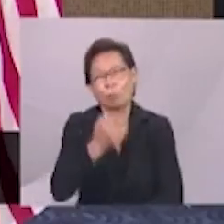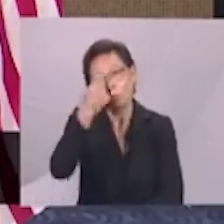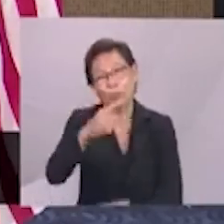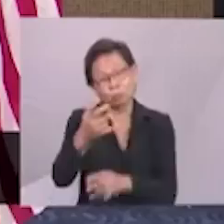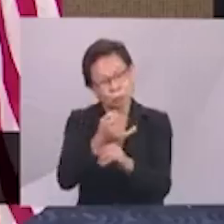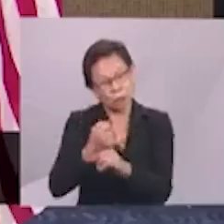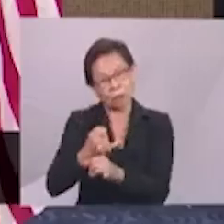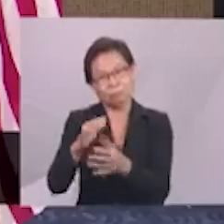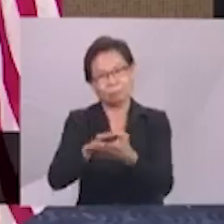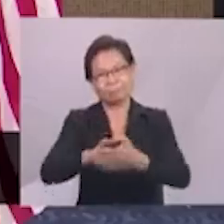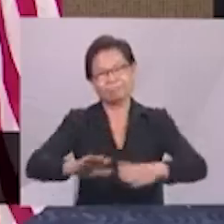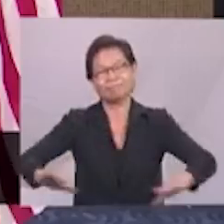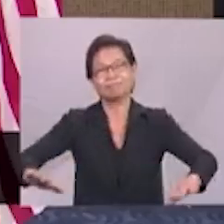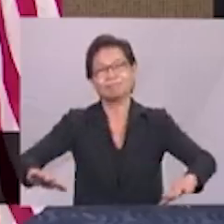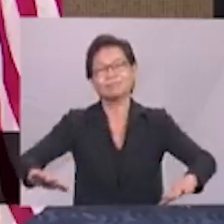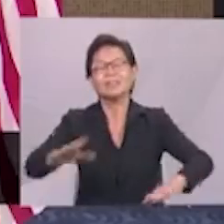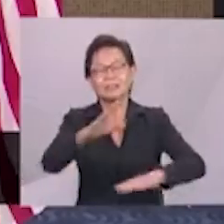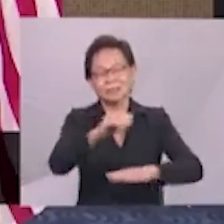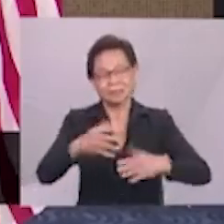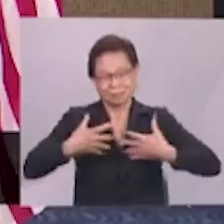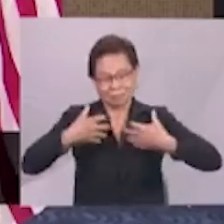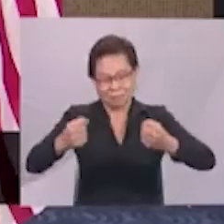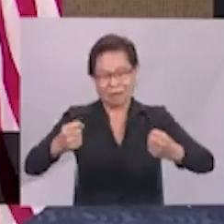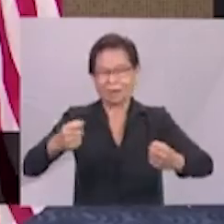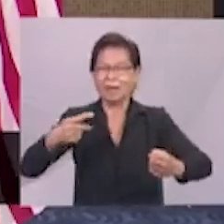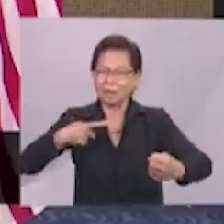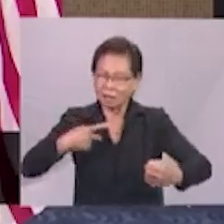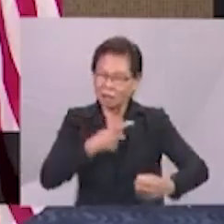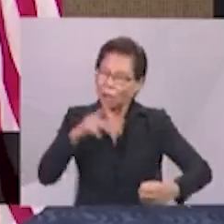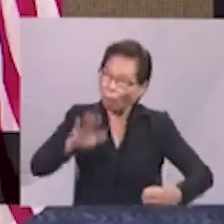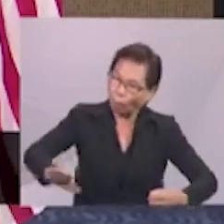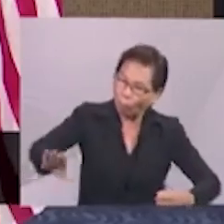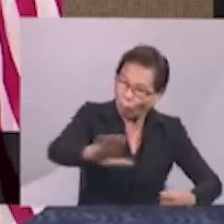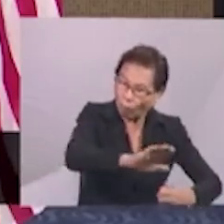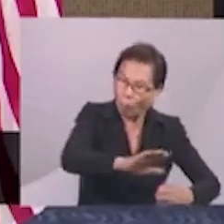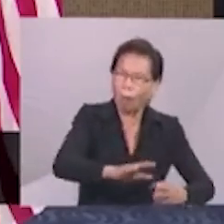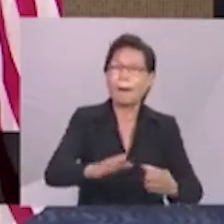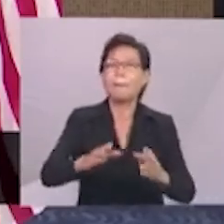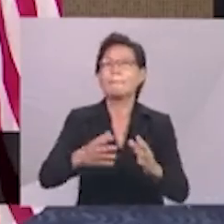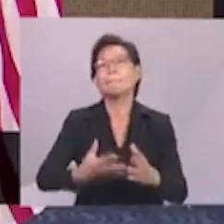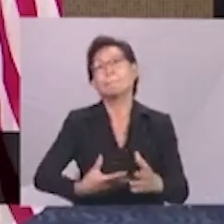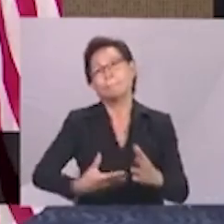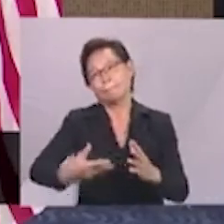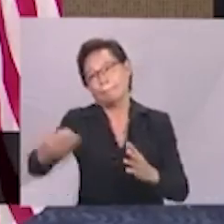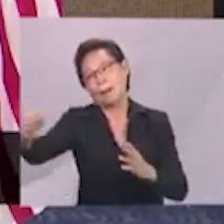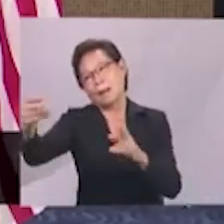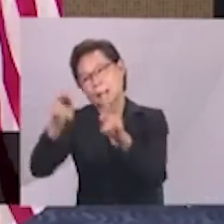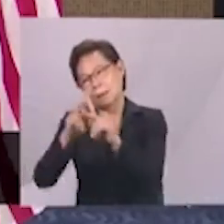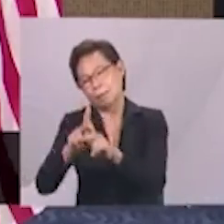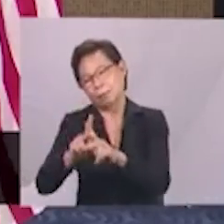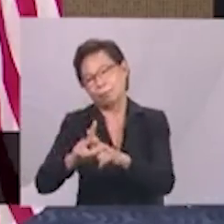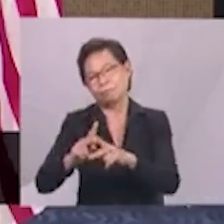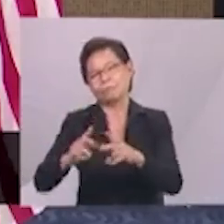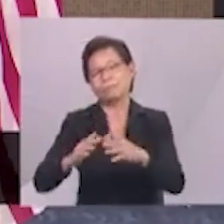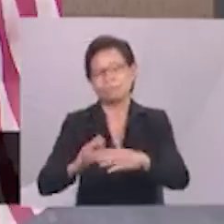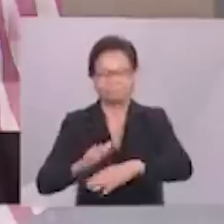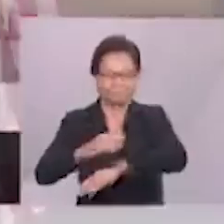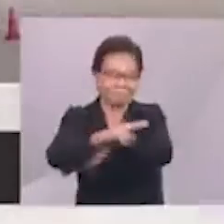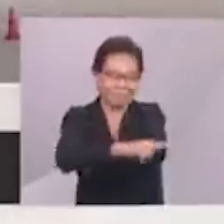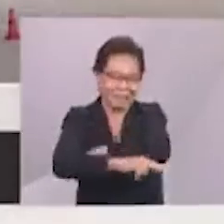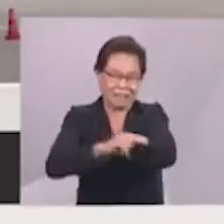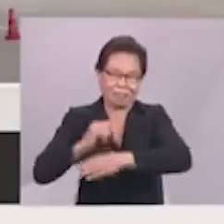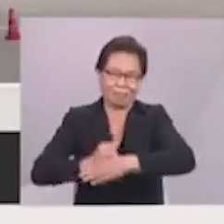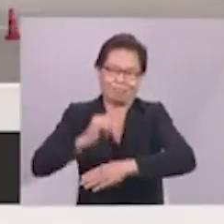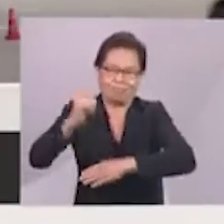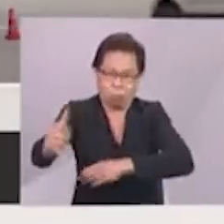menjaga keselamatan dan kesehatan kita semua perjalanan balik kampung merentas sempadan negeri untuk